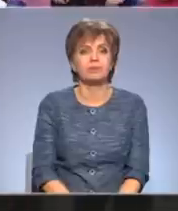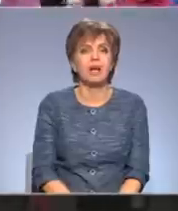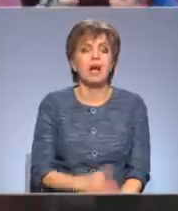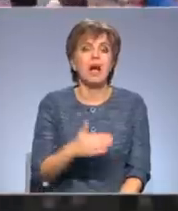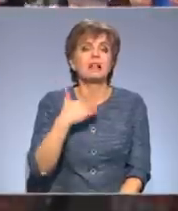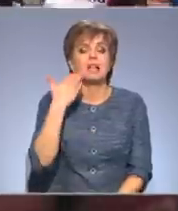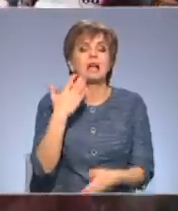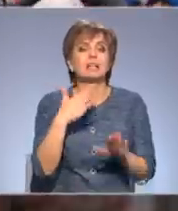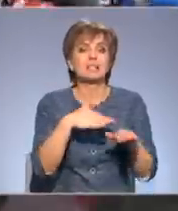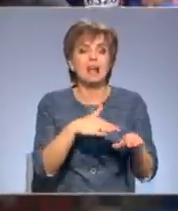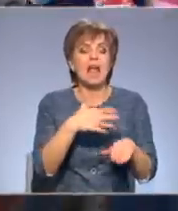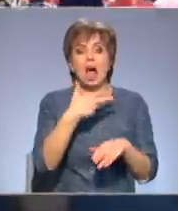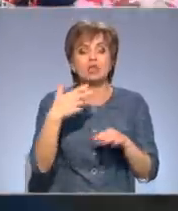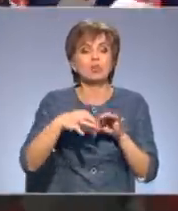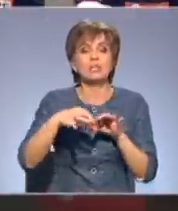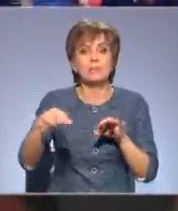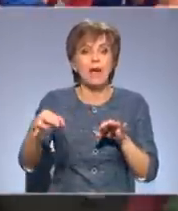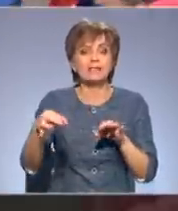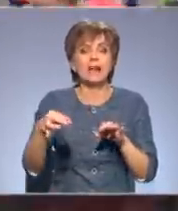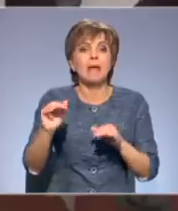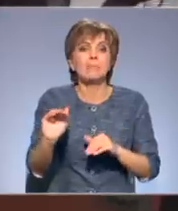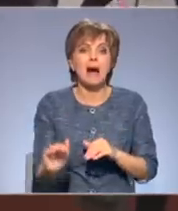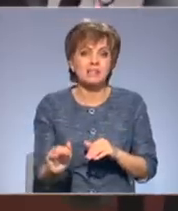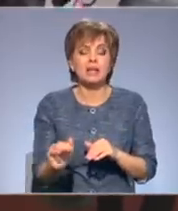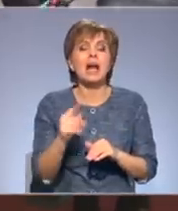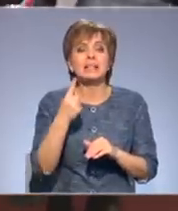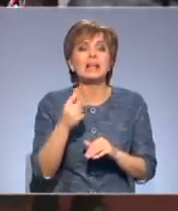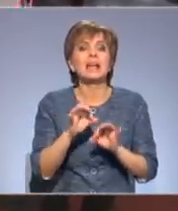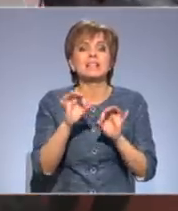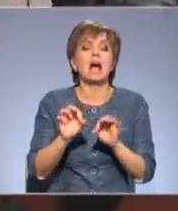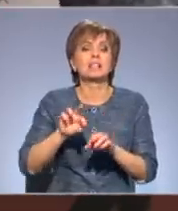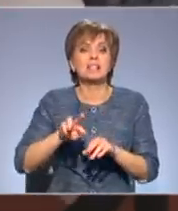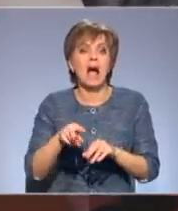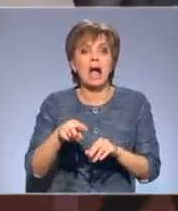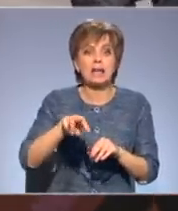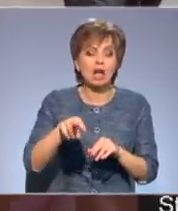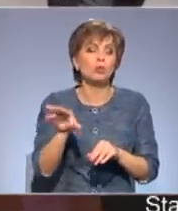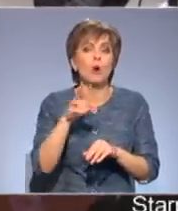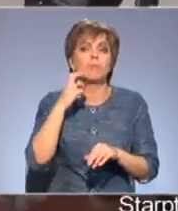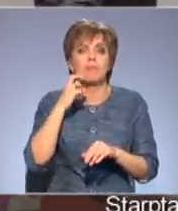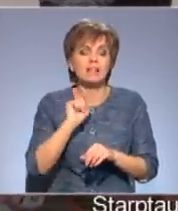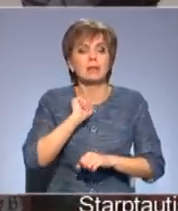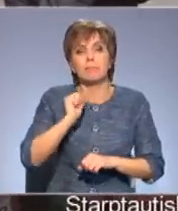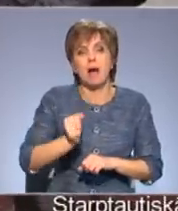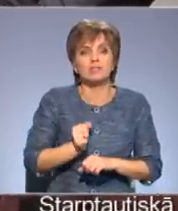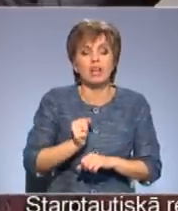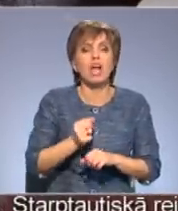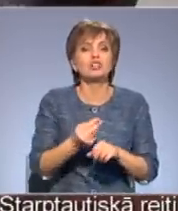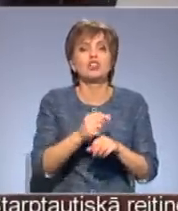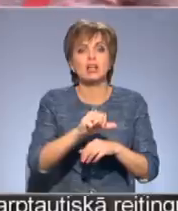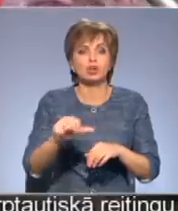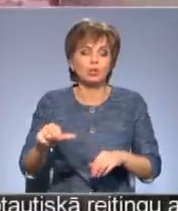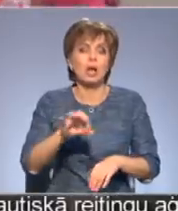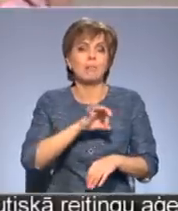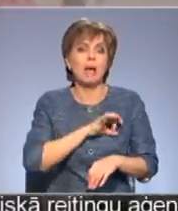Kamēr lielie skrēja 800 metru distanci, mazākie, kuri vēl tikai spēr pirmos solīšus, kopā ar vecākiem pārvarēja šķēršļu joslu. Pie medaļām